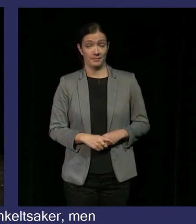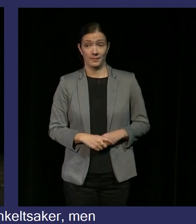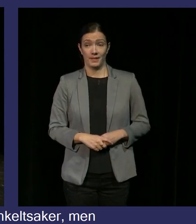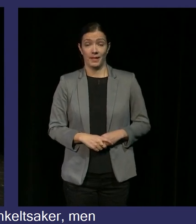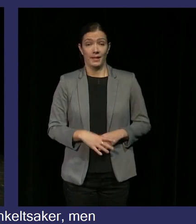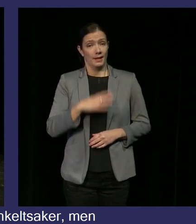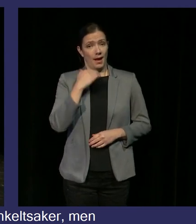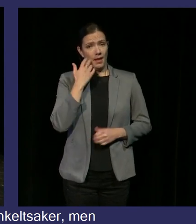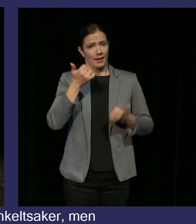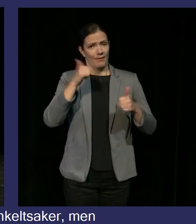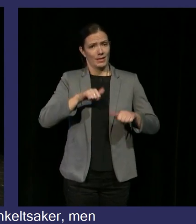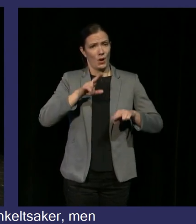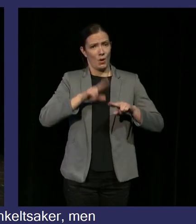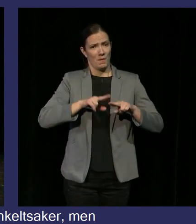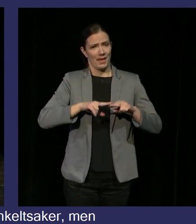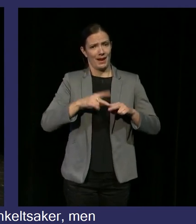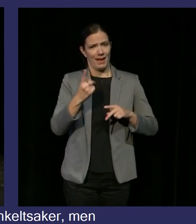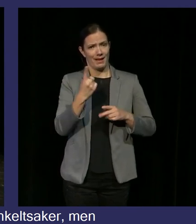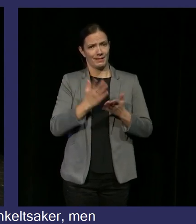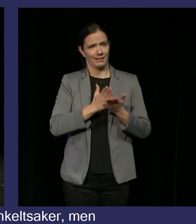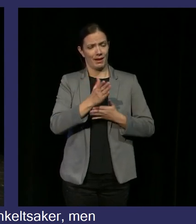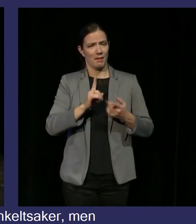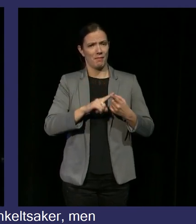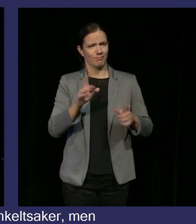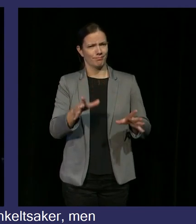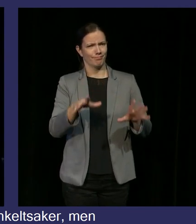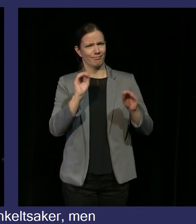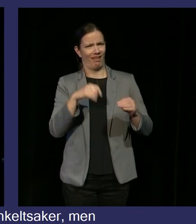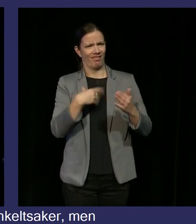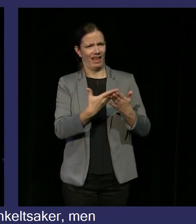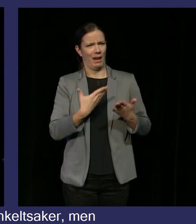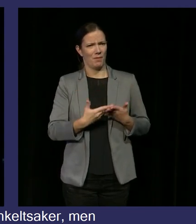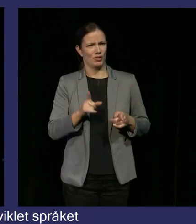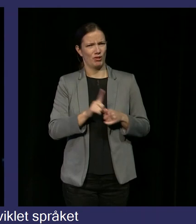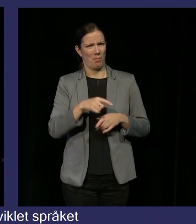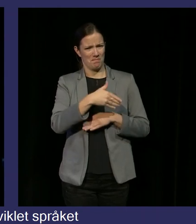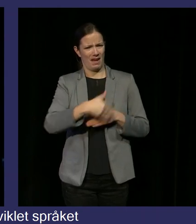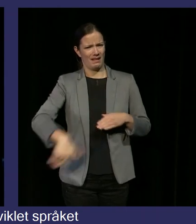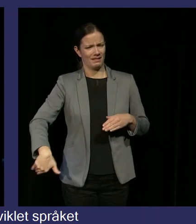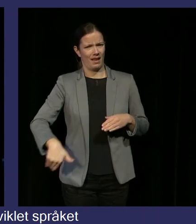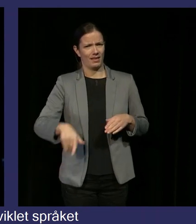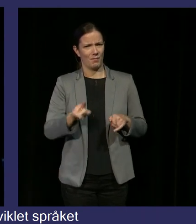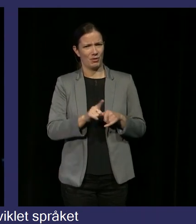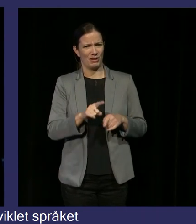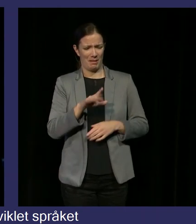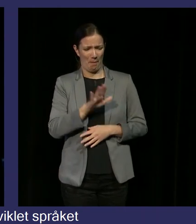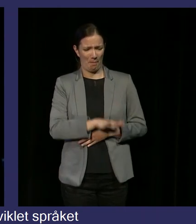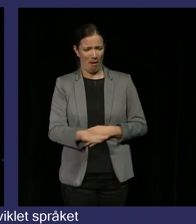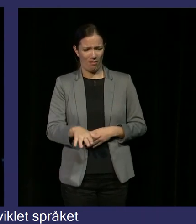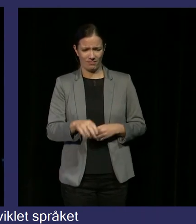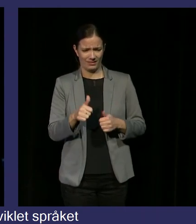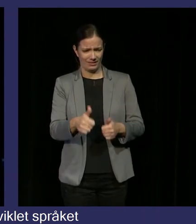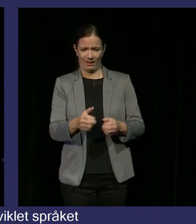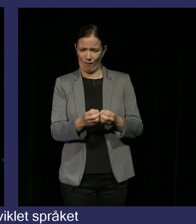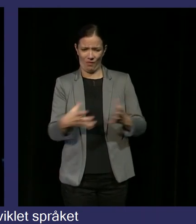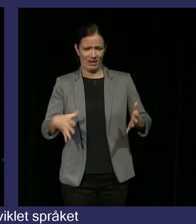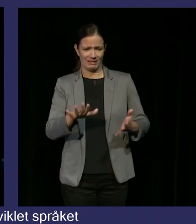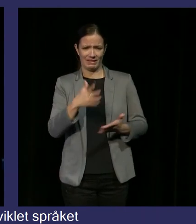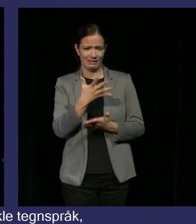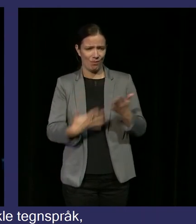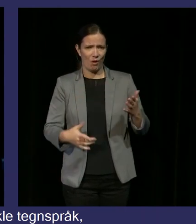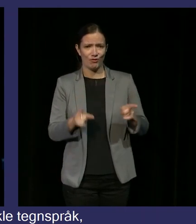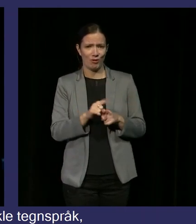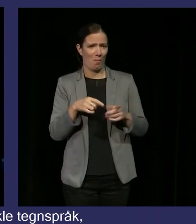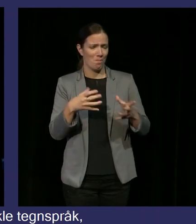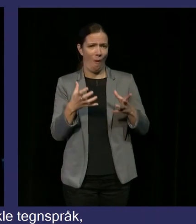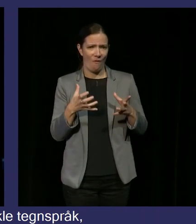Det alltid vanskelig å kommentere enkeltsaker, men det høres jo ut som et tilbud som veldig begrenset, og som gjør at et lite barn ikke får utviklet språket sånn som det behov